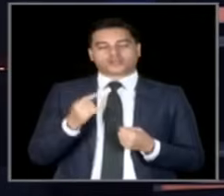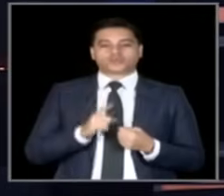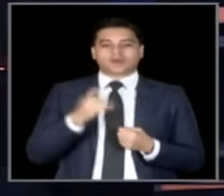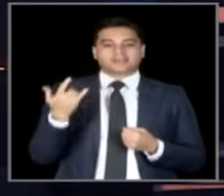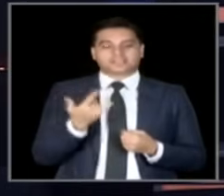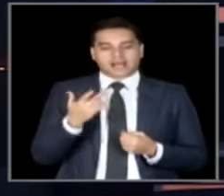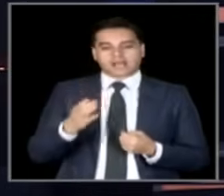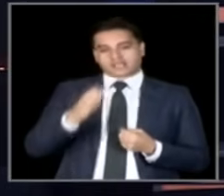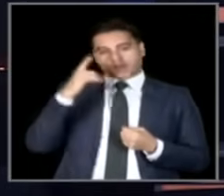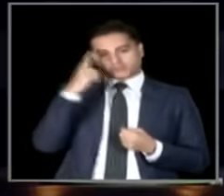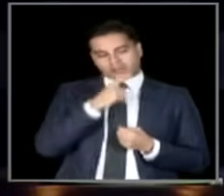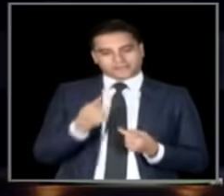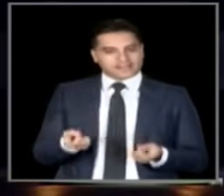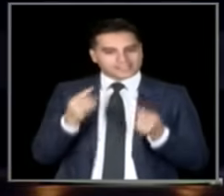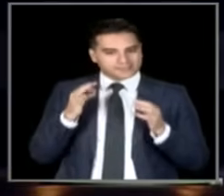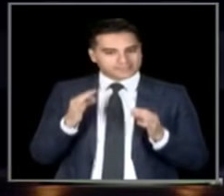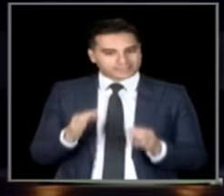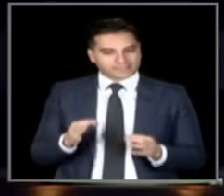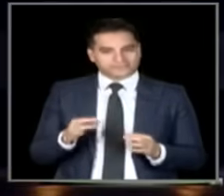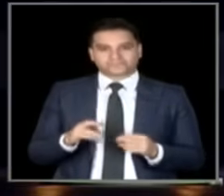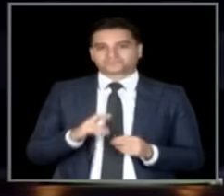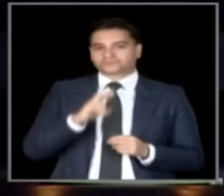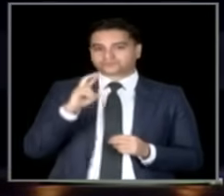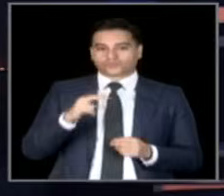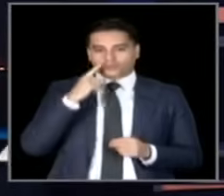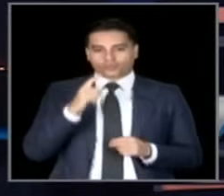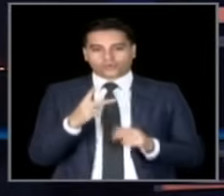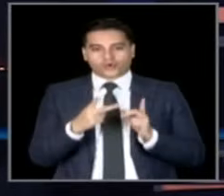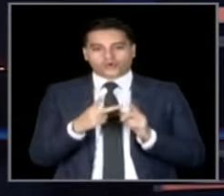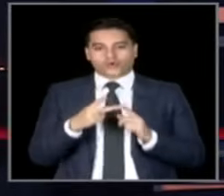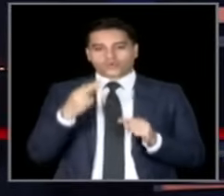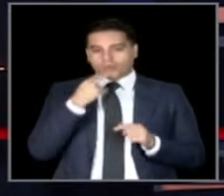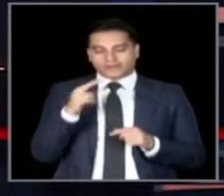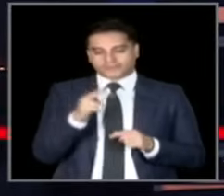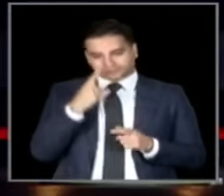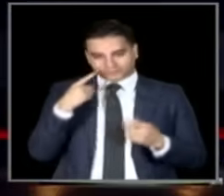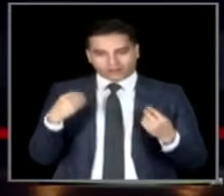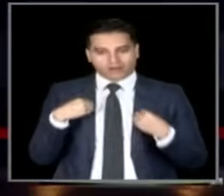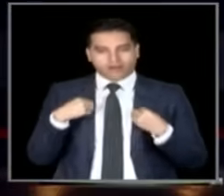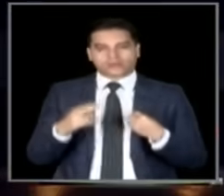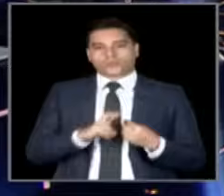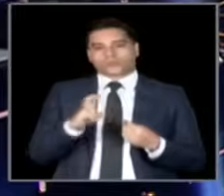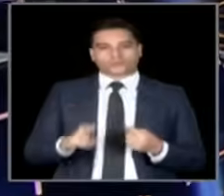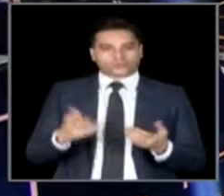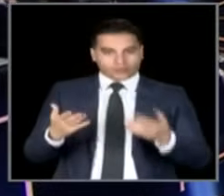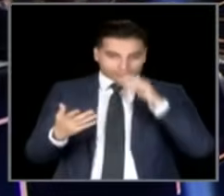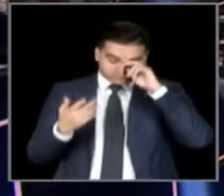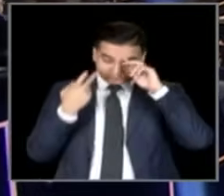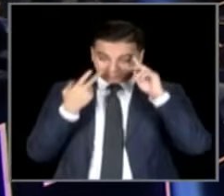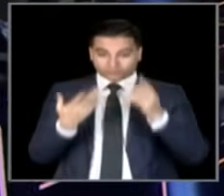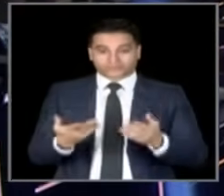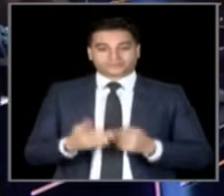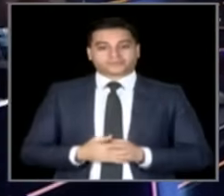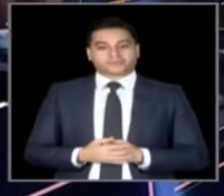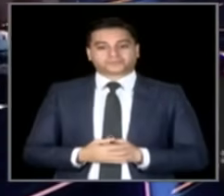العبقرة. السؤال التاني، حسام ومسعد، مسعد وحسام، رياضة. والسؤال هو